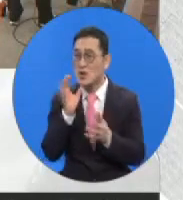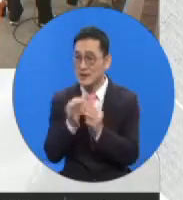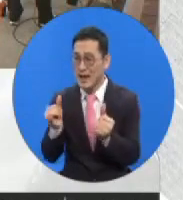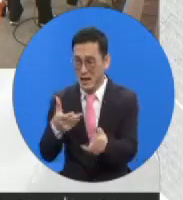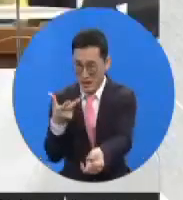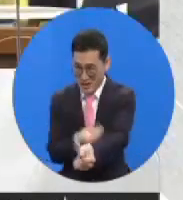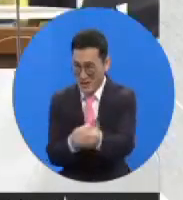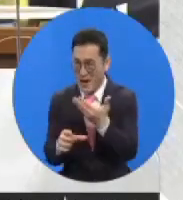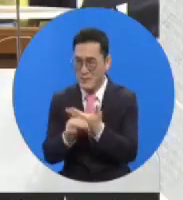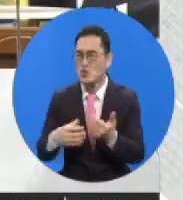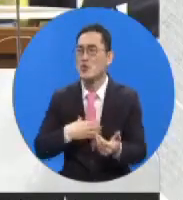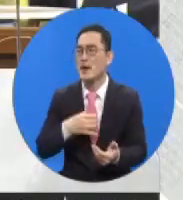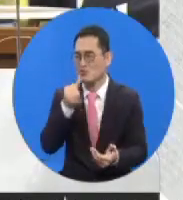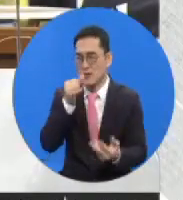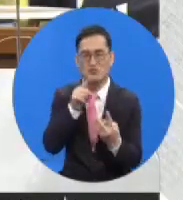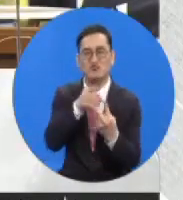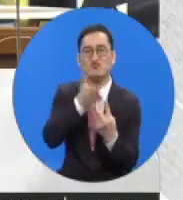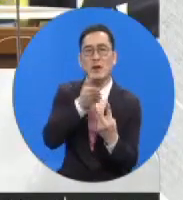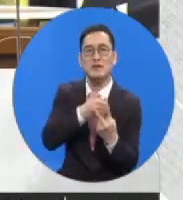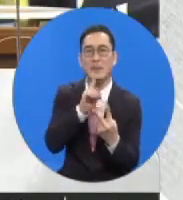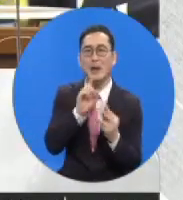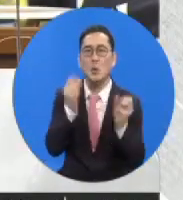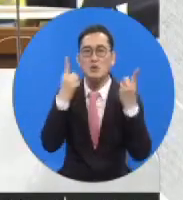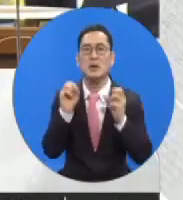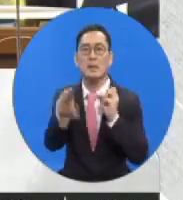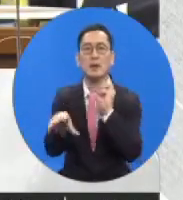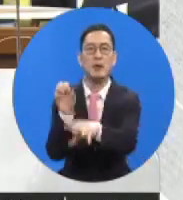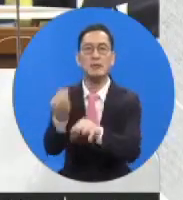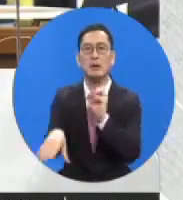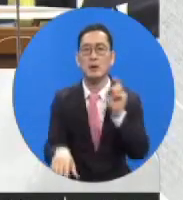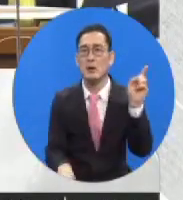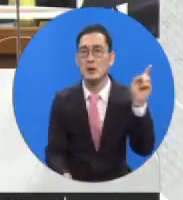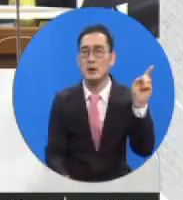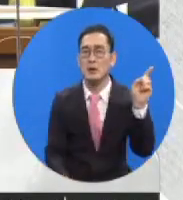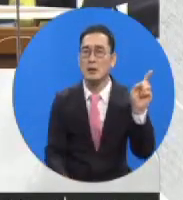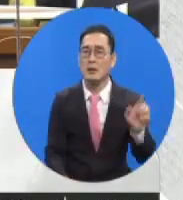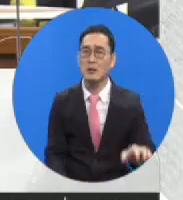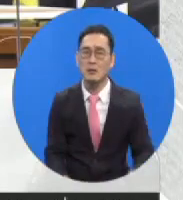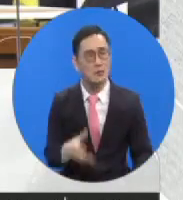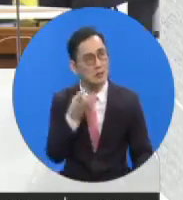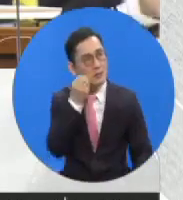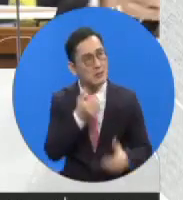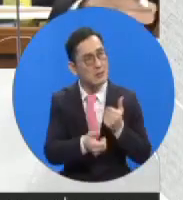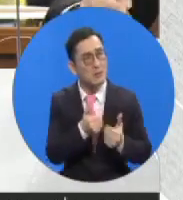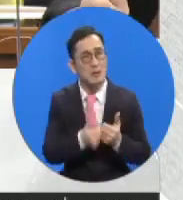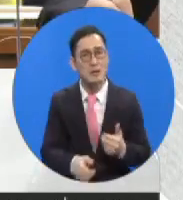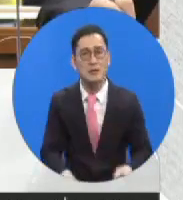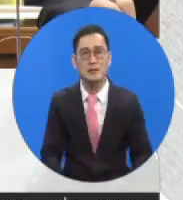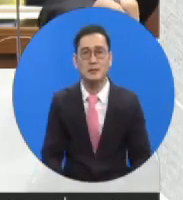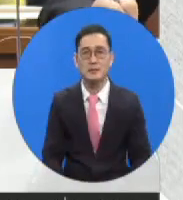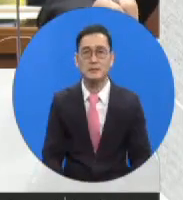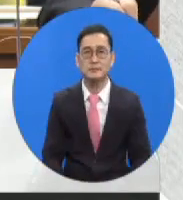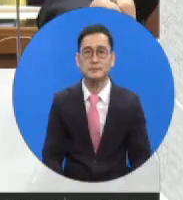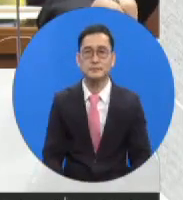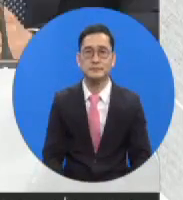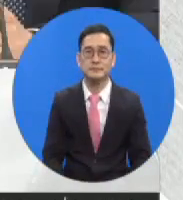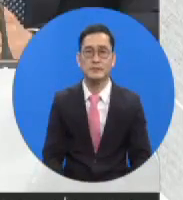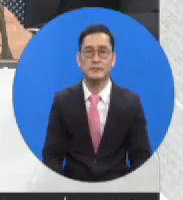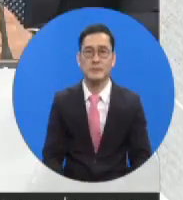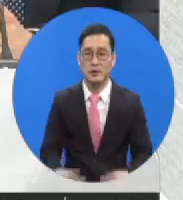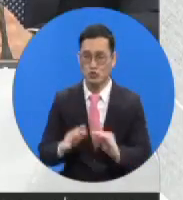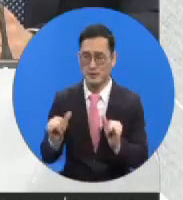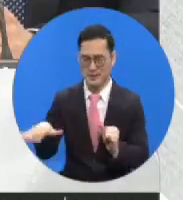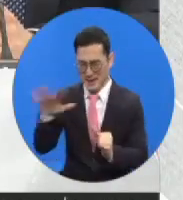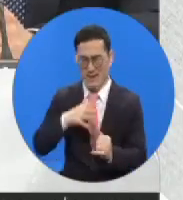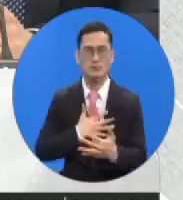지금 정부 당국의 현실입니다. 우리 백신을 맞아야 되는 접종 시기를 이번에 좀 앞당겼기 때문에 국민적 불안이 증폭되고